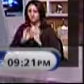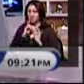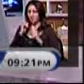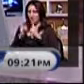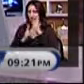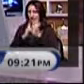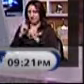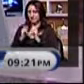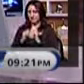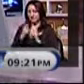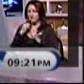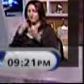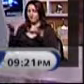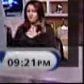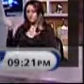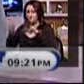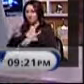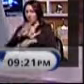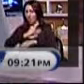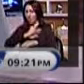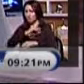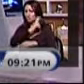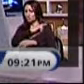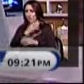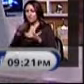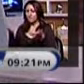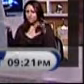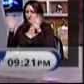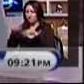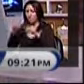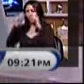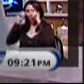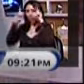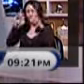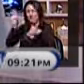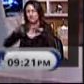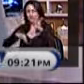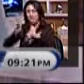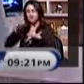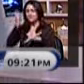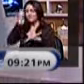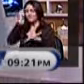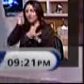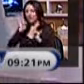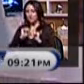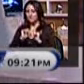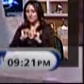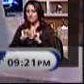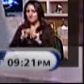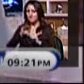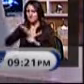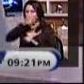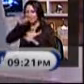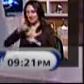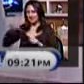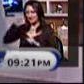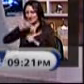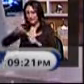كتله يتوفر فيها الحد الادنى من الوعي السياسي، لن تستطيع التاثير عليها بزيت